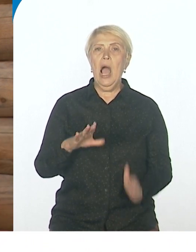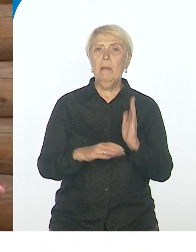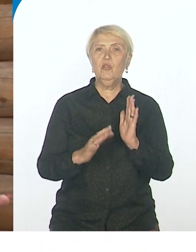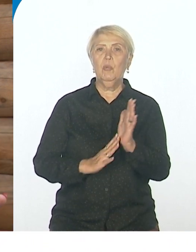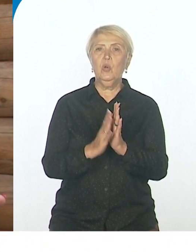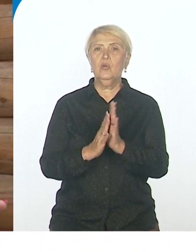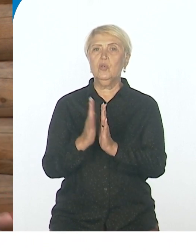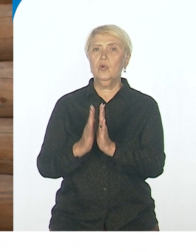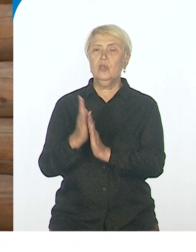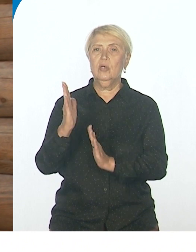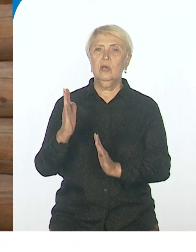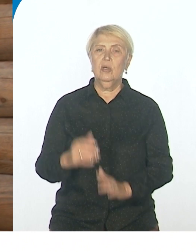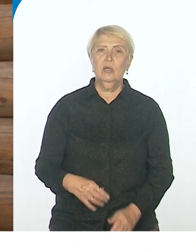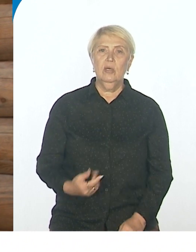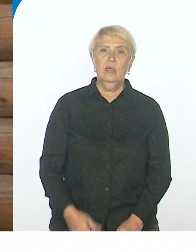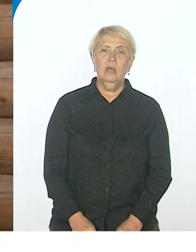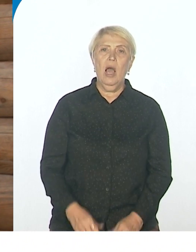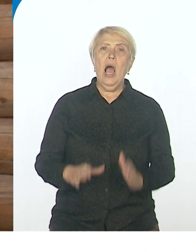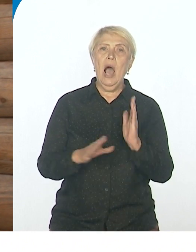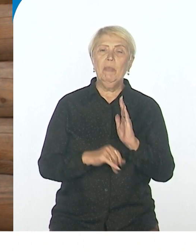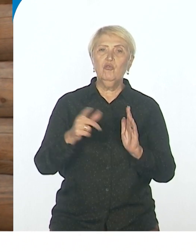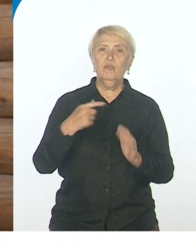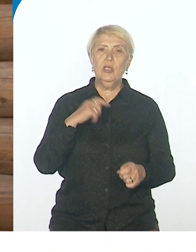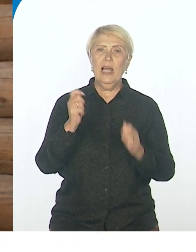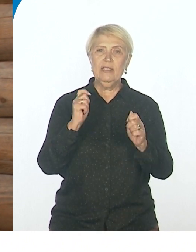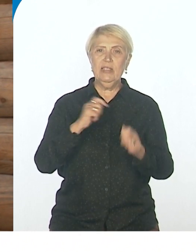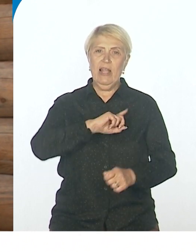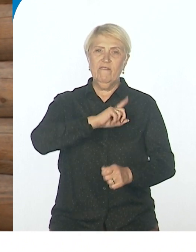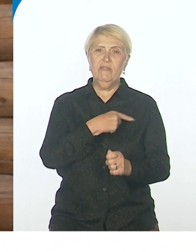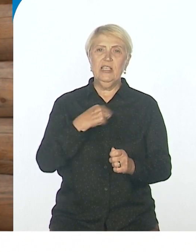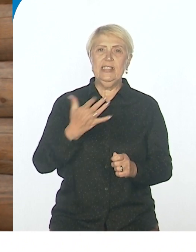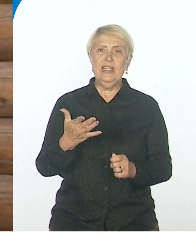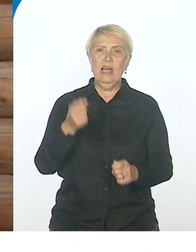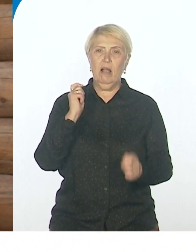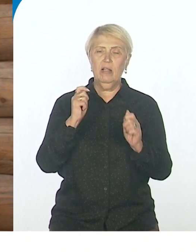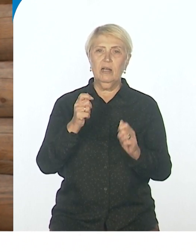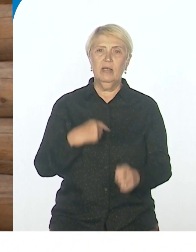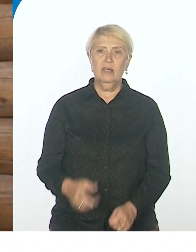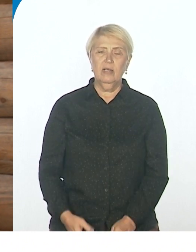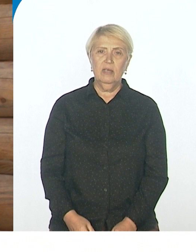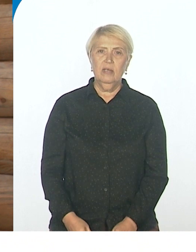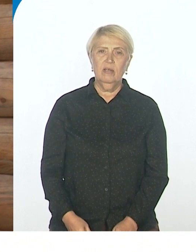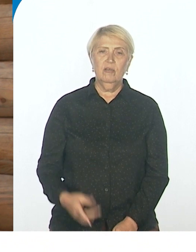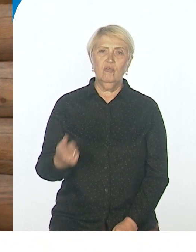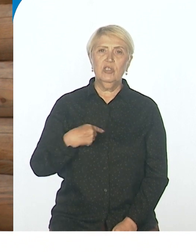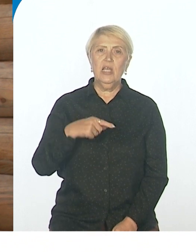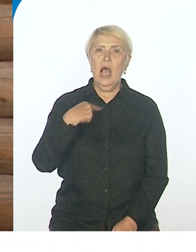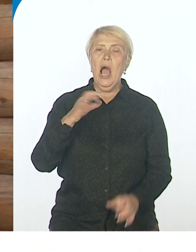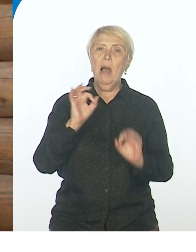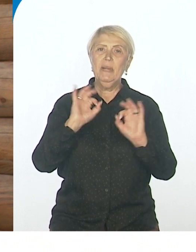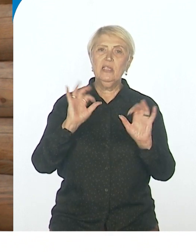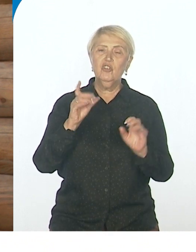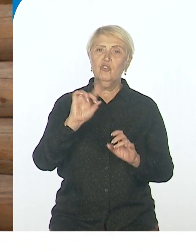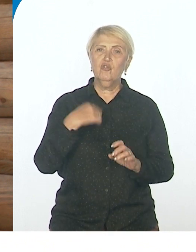Дальше звонарь ударяет во все колокола. То есть это означает, что земная жизнь человека закончилась.